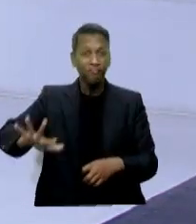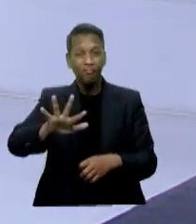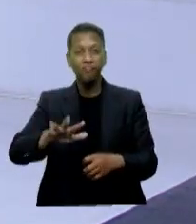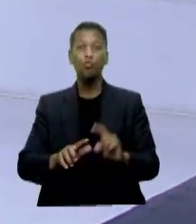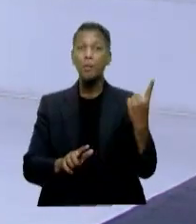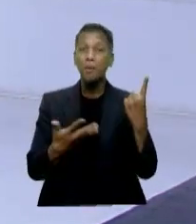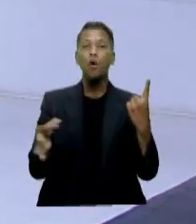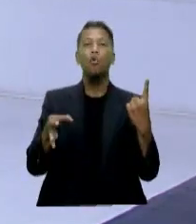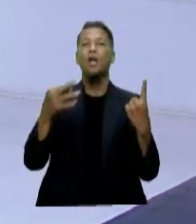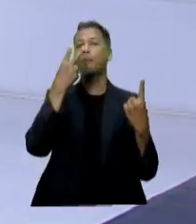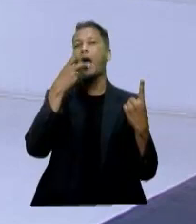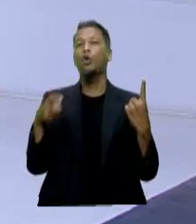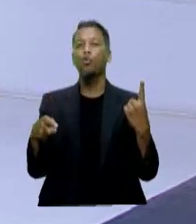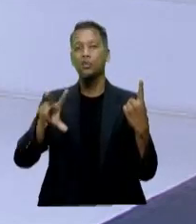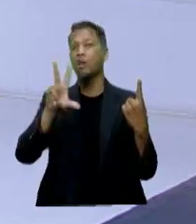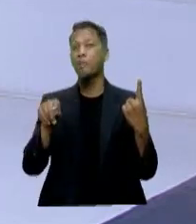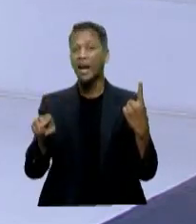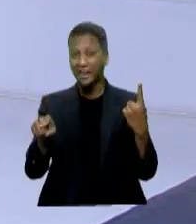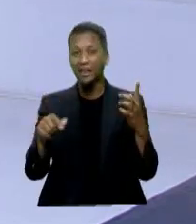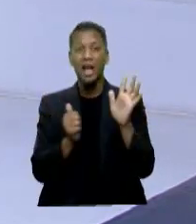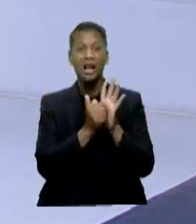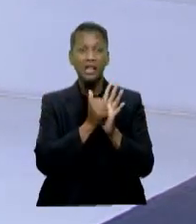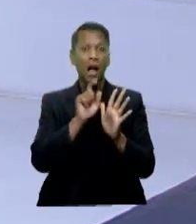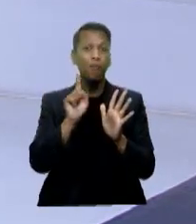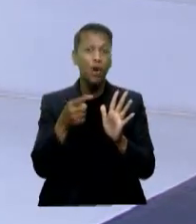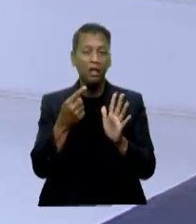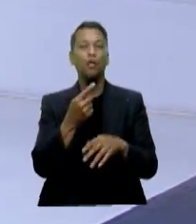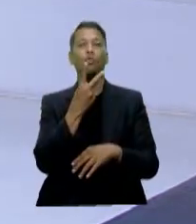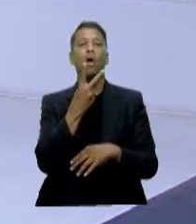Kota Bandung, Jawa Barat yang digelar selama 2 hari.